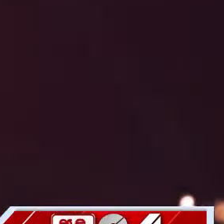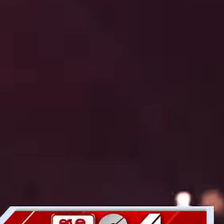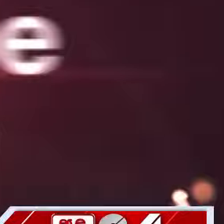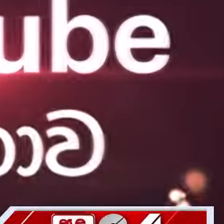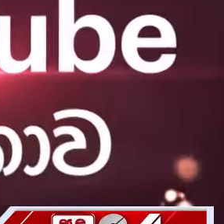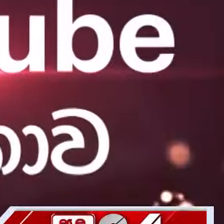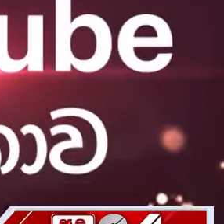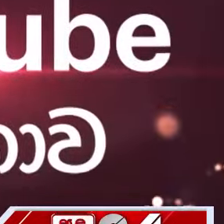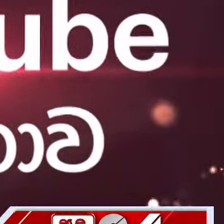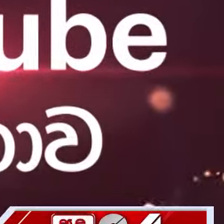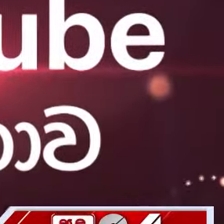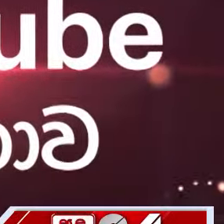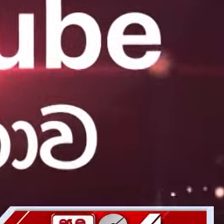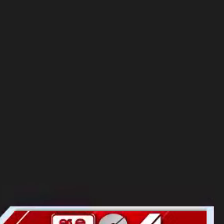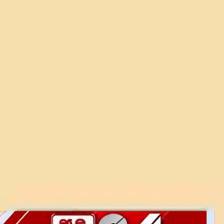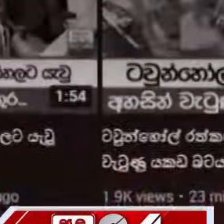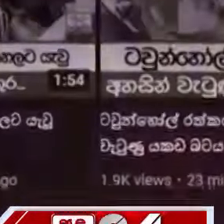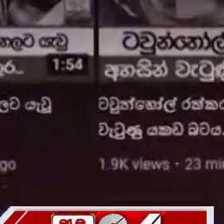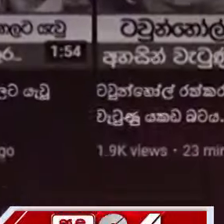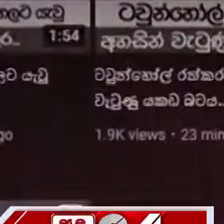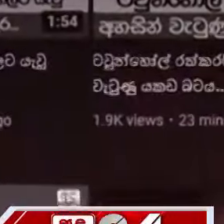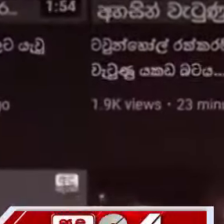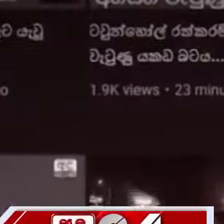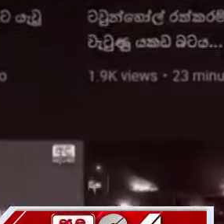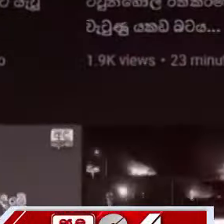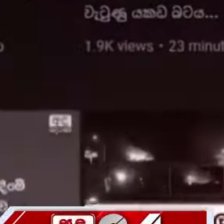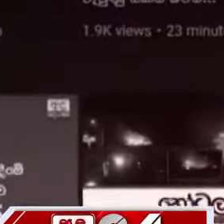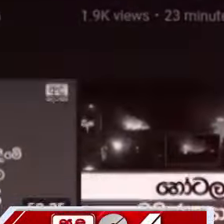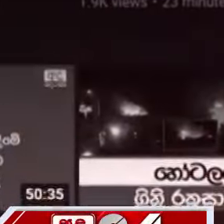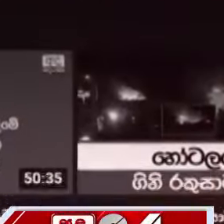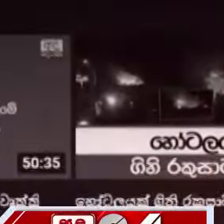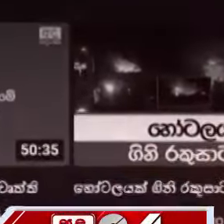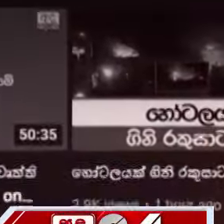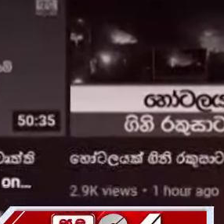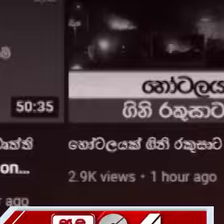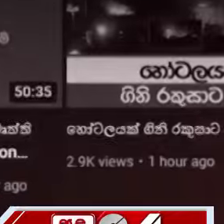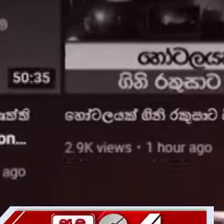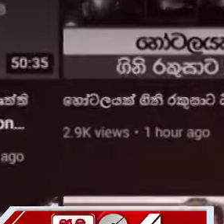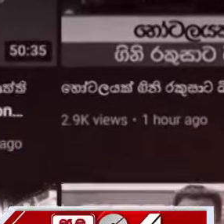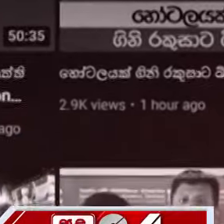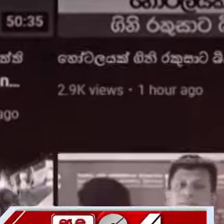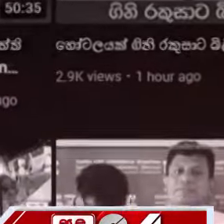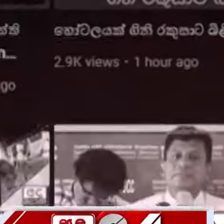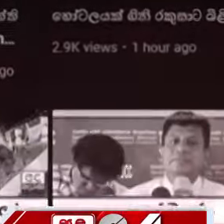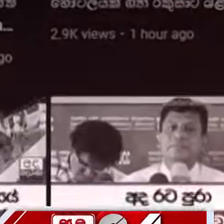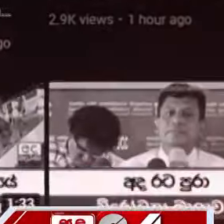අද දෙරණ YouTube නාලිකාව YouTube අද දෙරණ දැන්ම subscribe කරන්න.